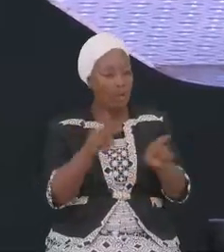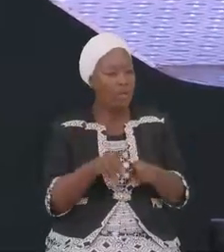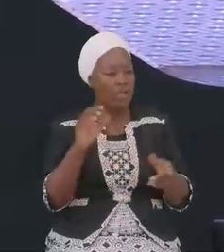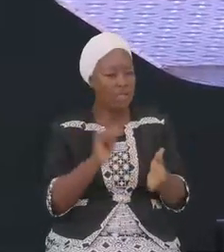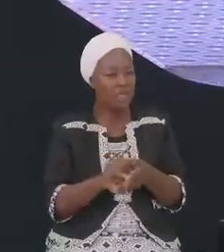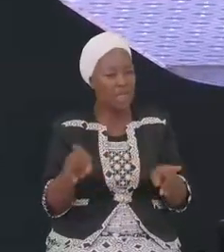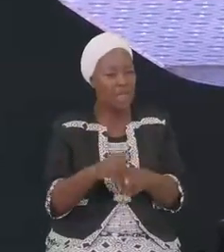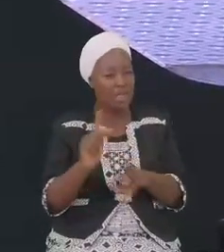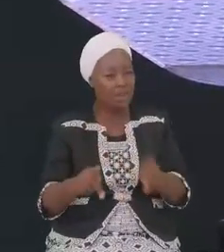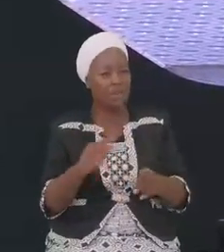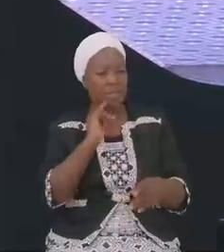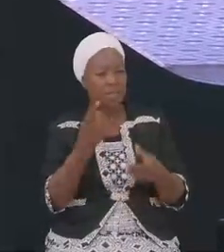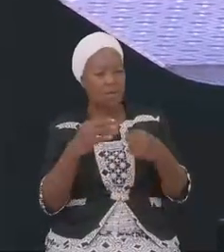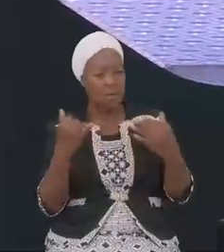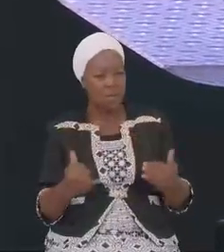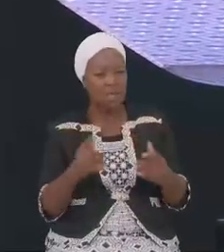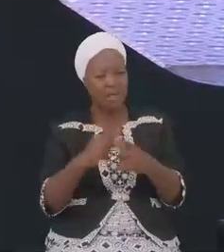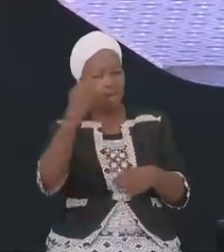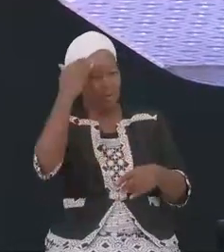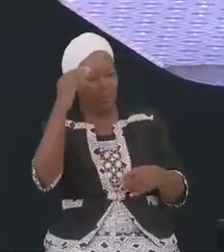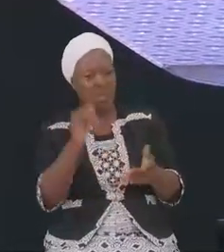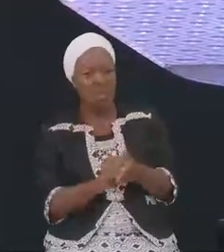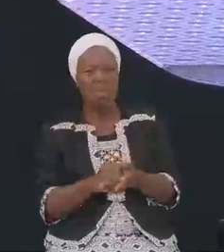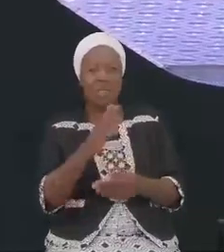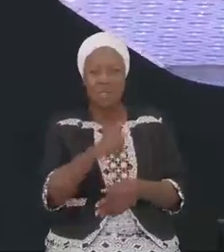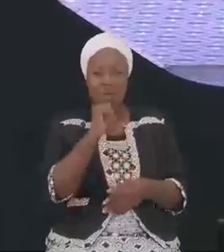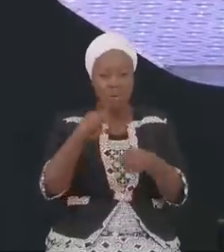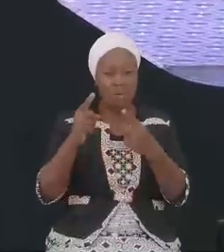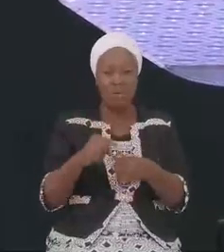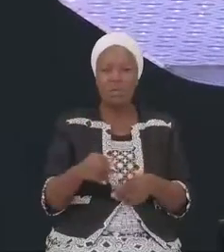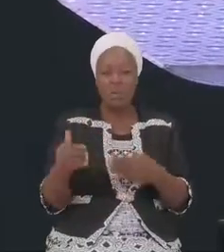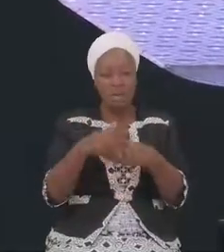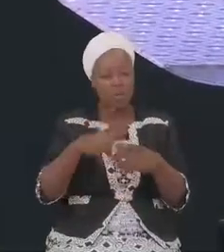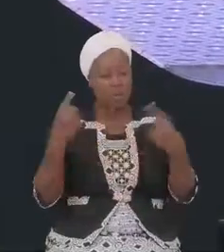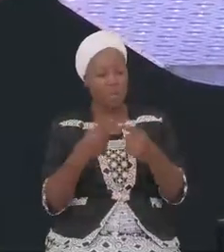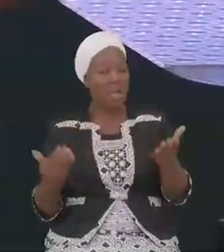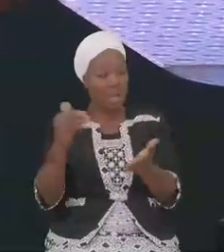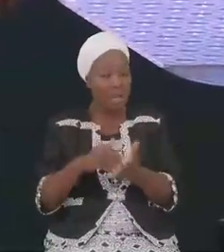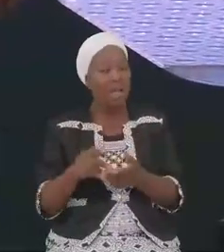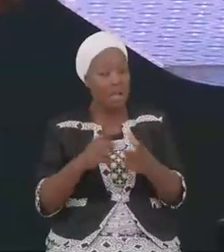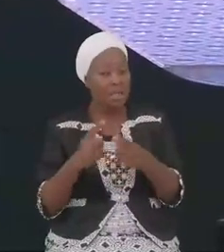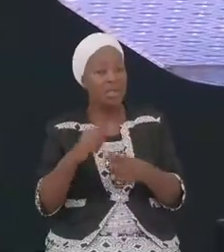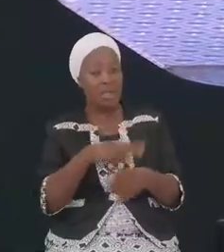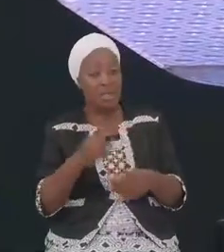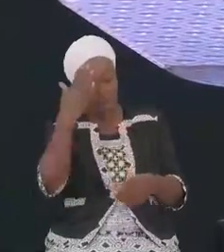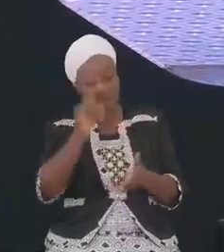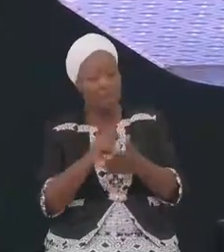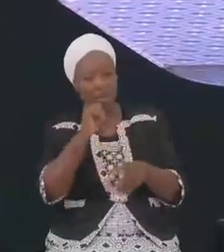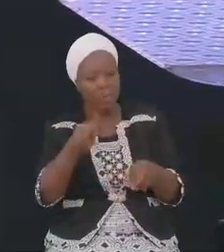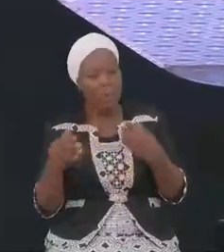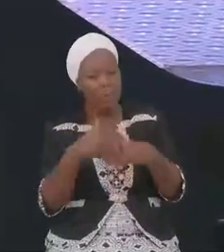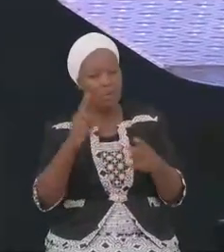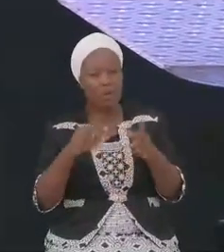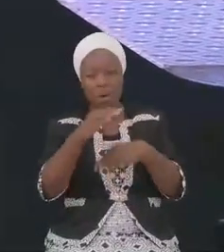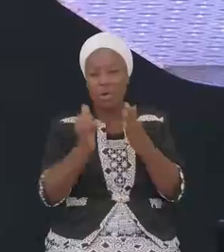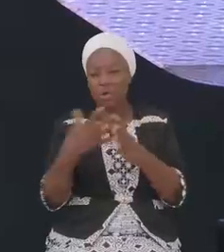lorsque la personne vient, la personne sait qu'il ne va pas retourner en arrière, il ne va pas retourner au péché, il ne va plus retourner à ce grand, il ne va plus retourner